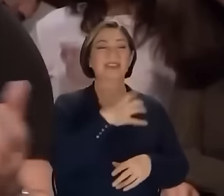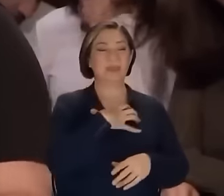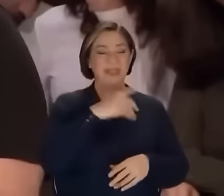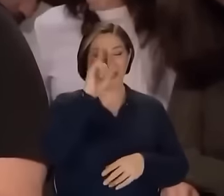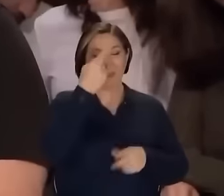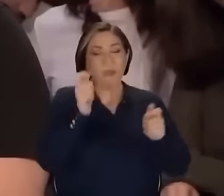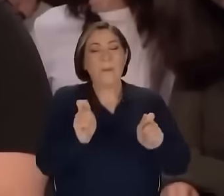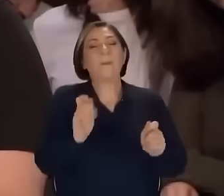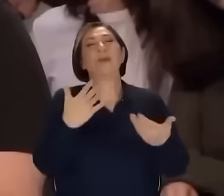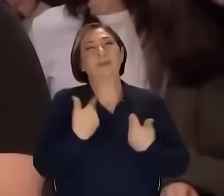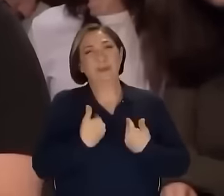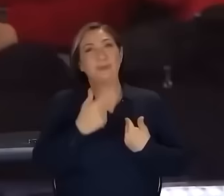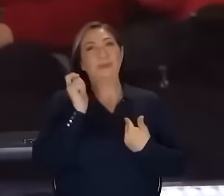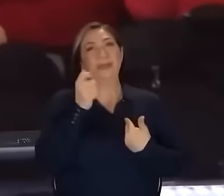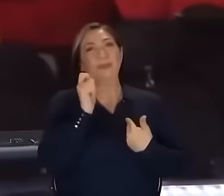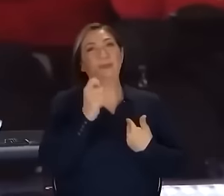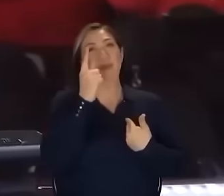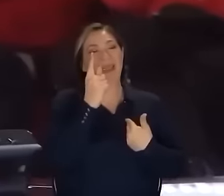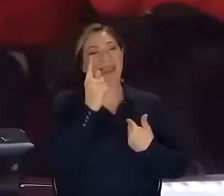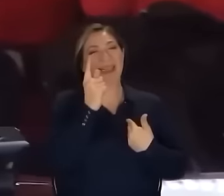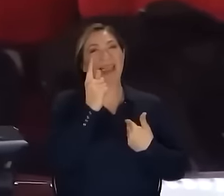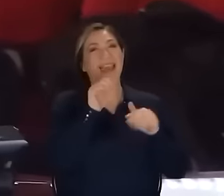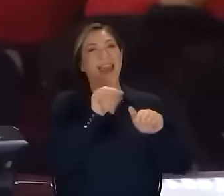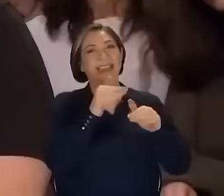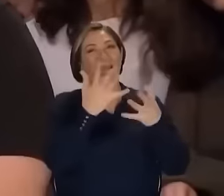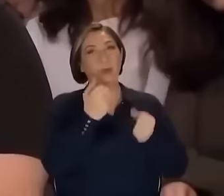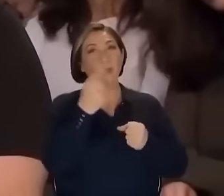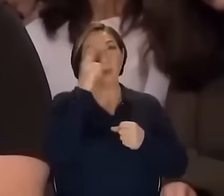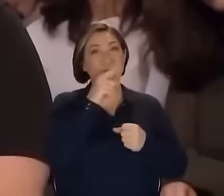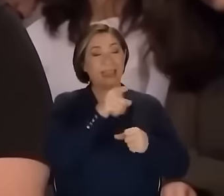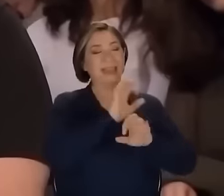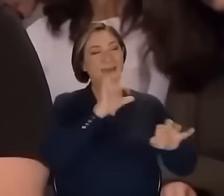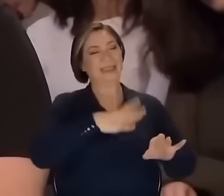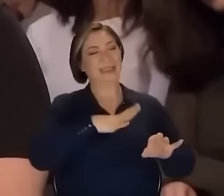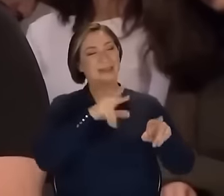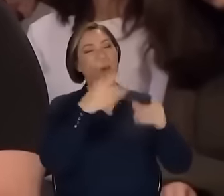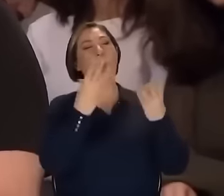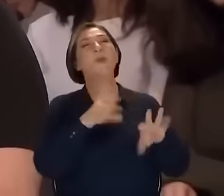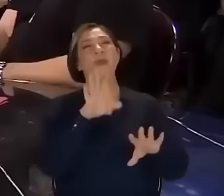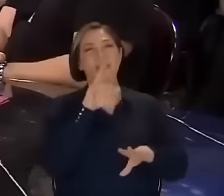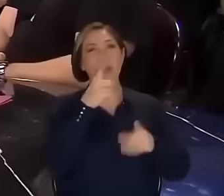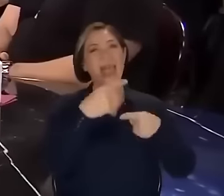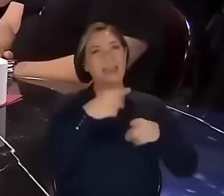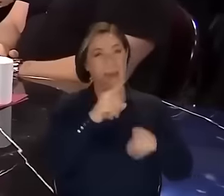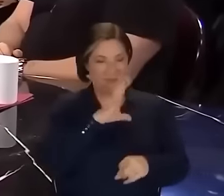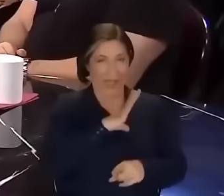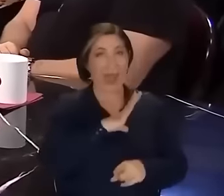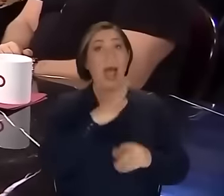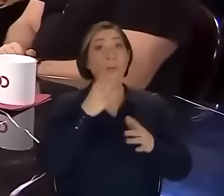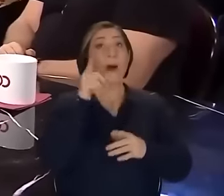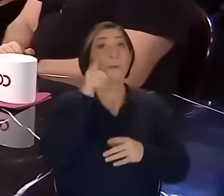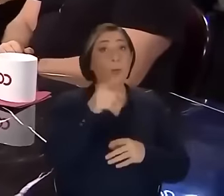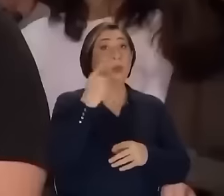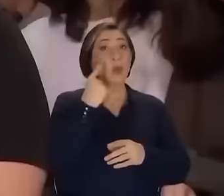tek başımıza yapamıyoruz. Mecbur bir destek alıyoruz. Onun için tam istediğimiz gibi olmuyor diye bir espri vardır. Ama